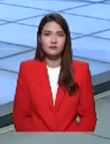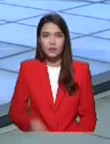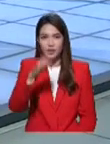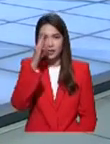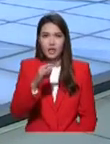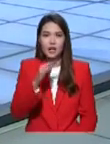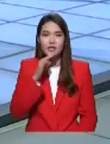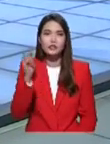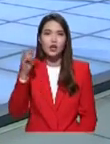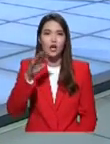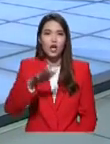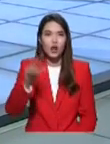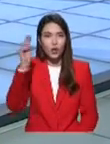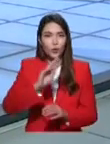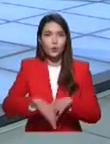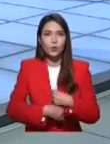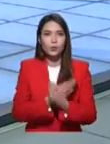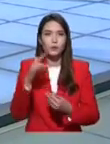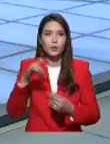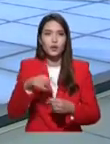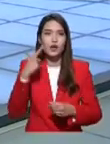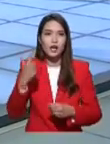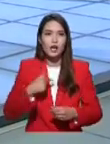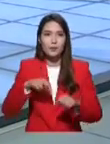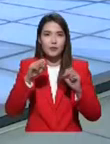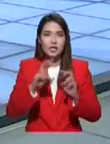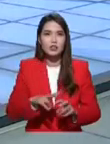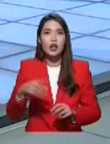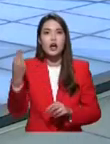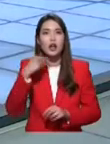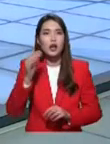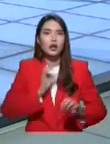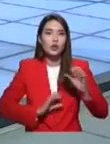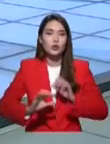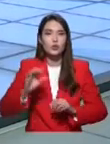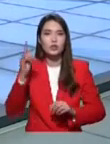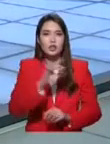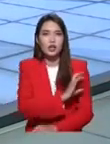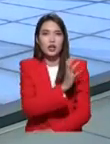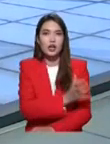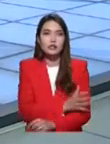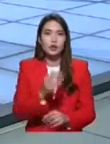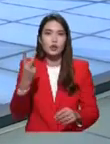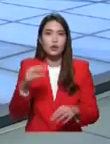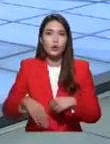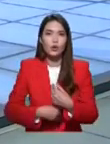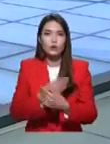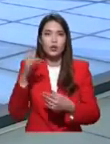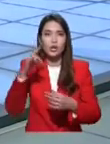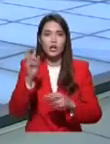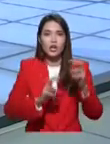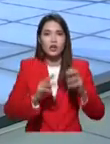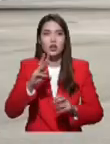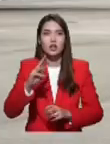Казахстанские летчики будут обучаться на новых самолетах. Авиапарк Актюбинского института сил воздушной обороны пополнился двумя новыми бортами производства